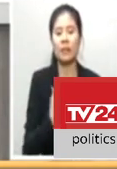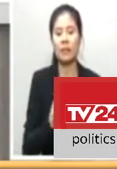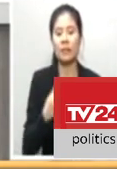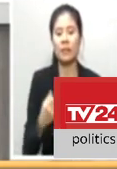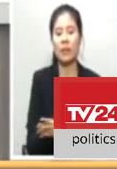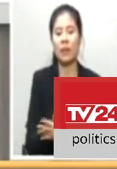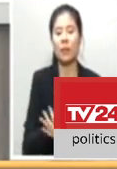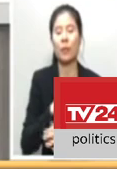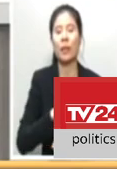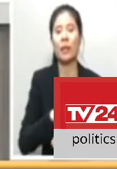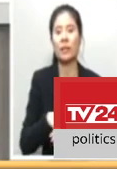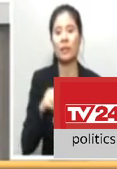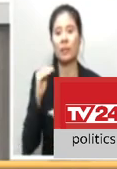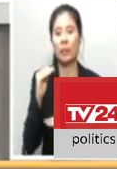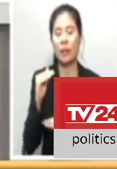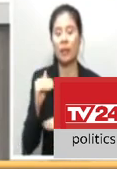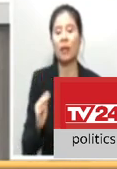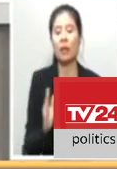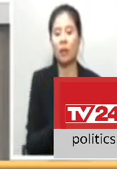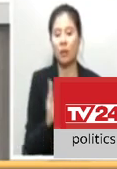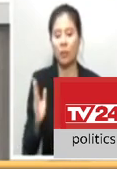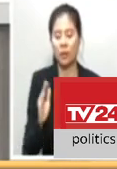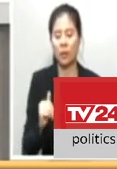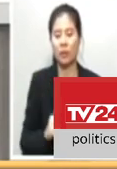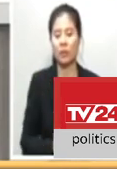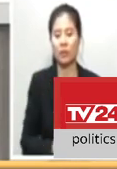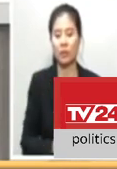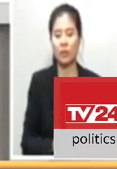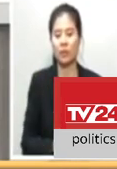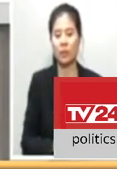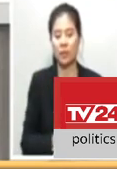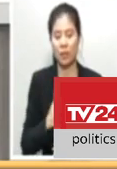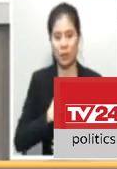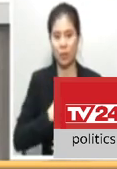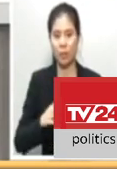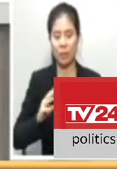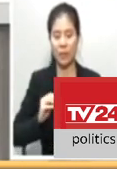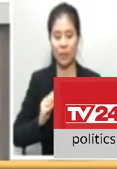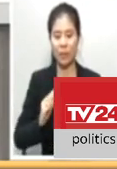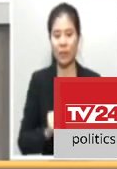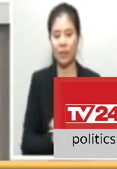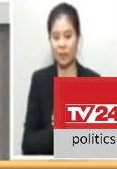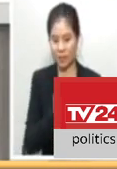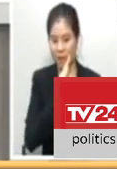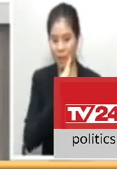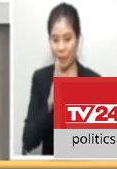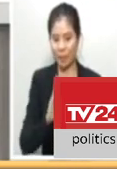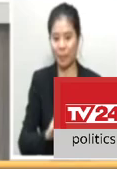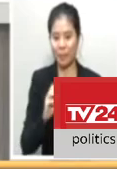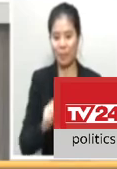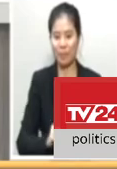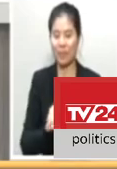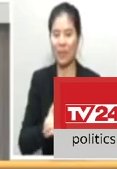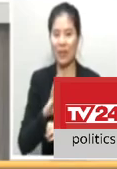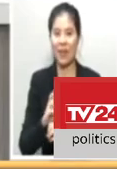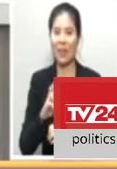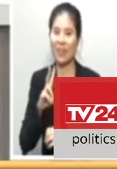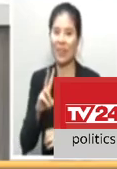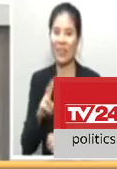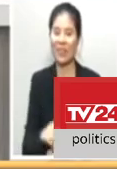จำกัดนะครับไงก็ขอบคุณครับแต่ผมก็คนนึงไม่เอาด้วยแล้วครับถ้าเป็นแบบนี้งบประมาณปี63กราบขอบพระคุ